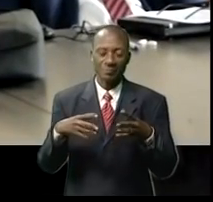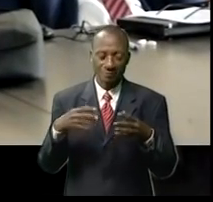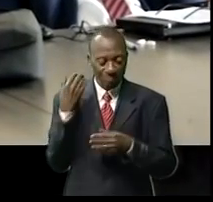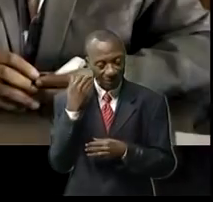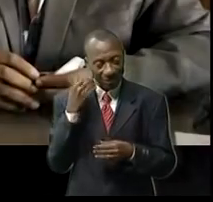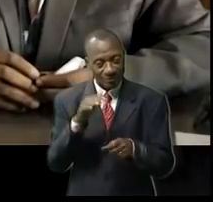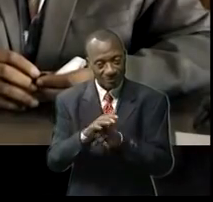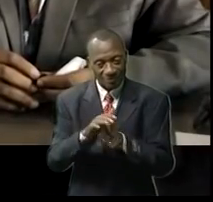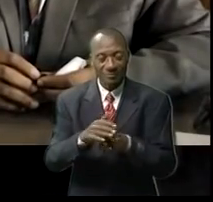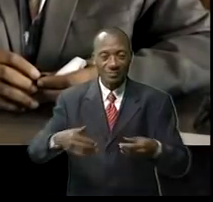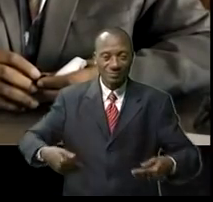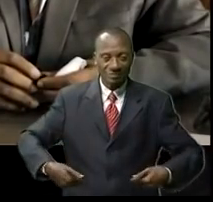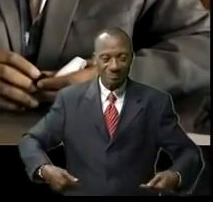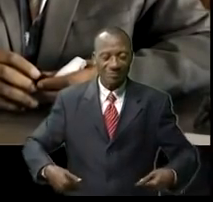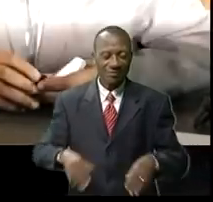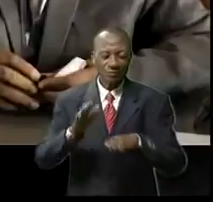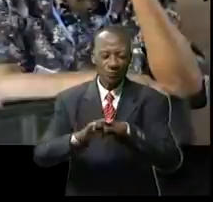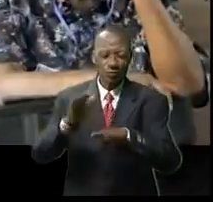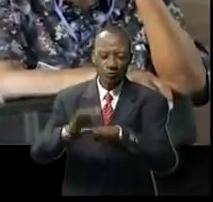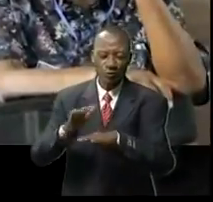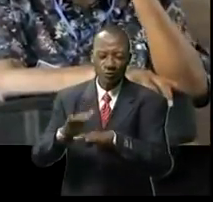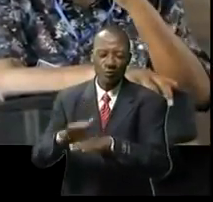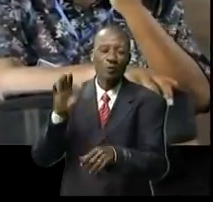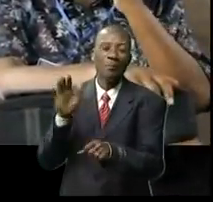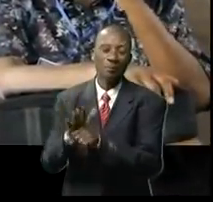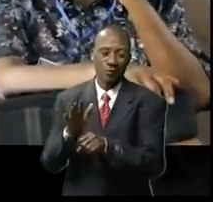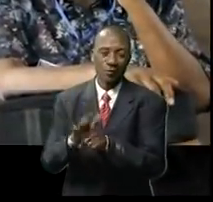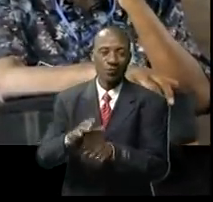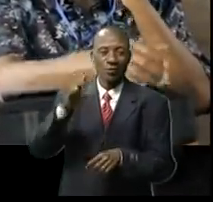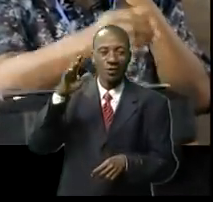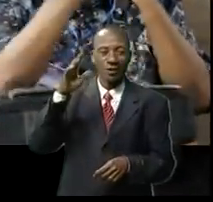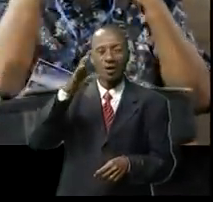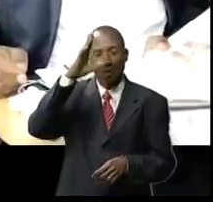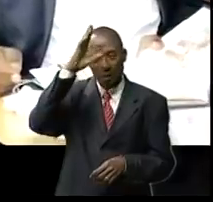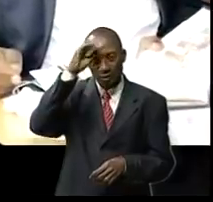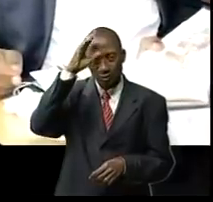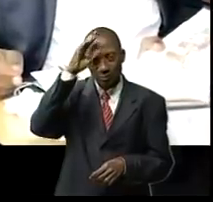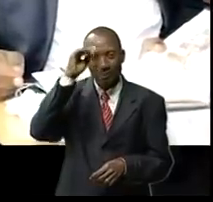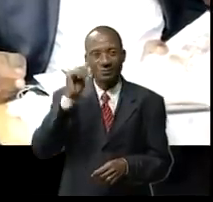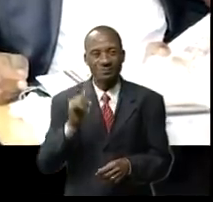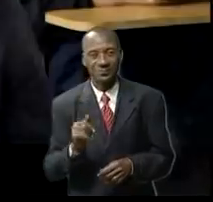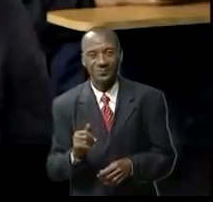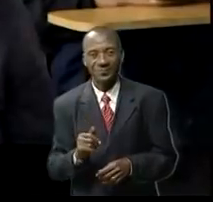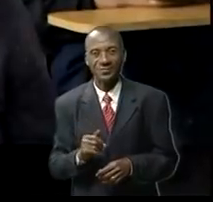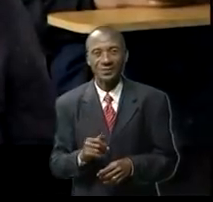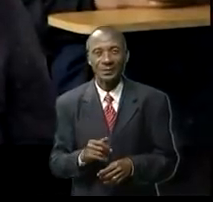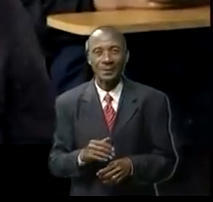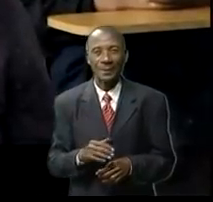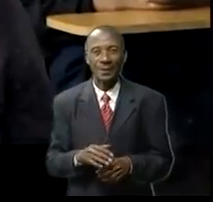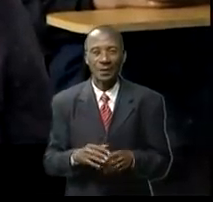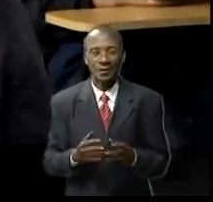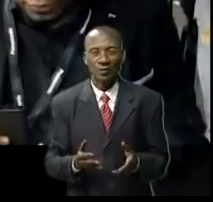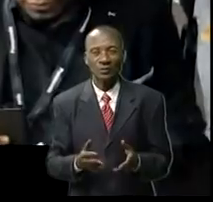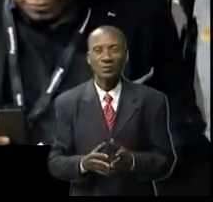et beaucoup d'autres constituent la gamme de maladies non transmissibles, voire méconnues ou négligées, mais qui